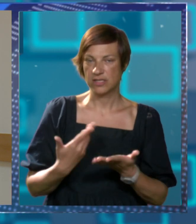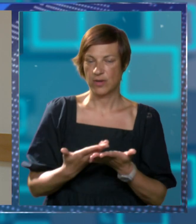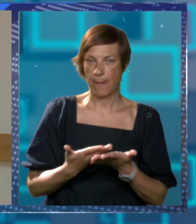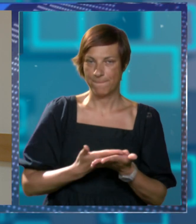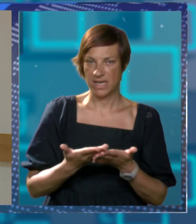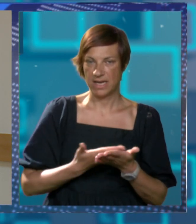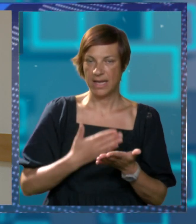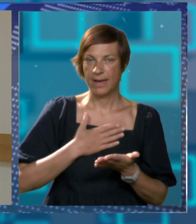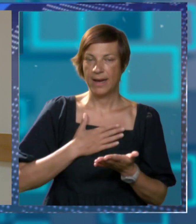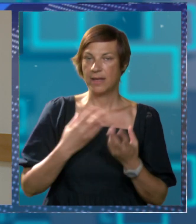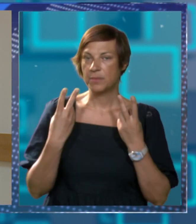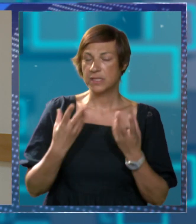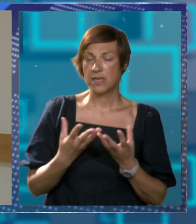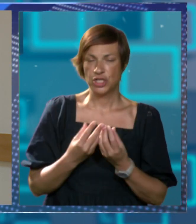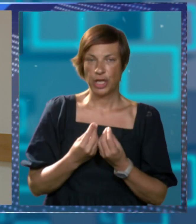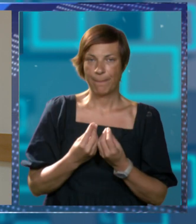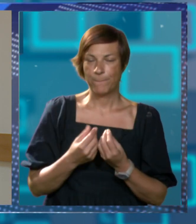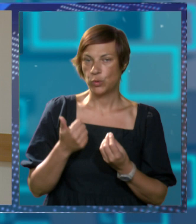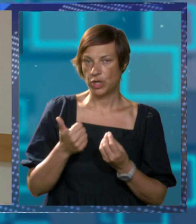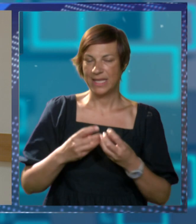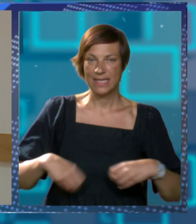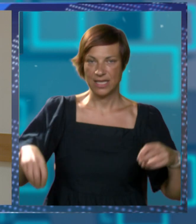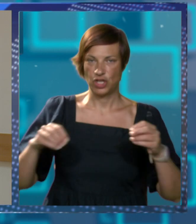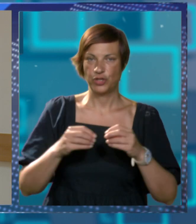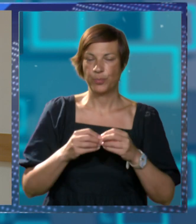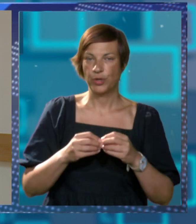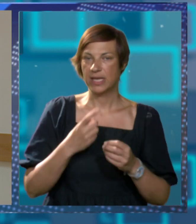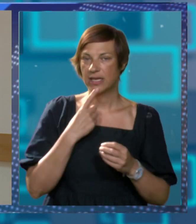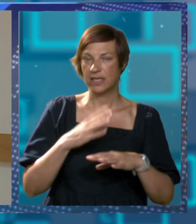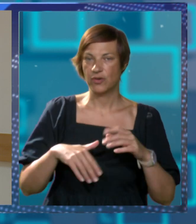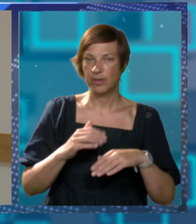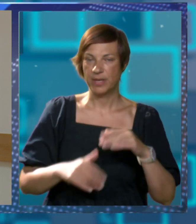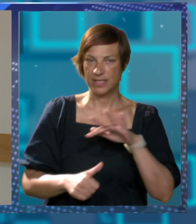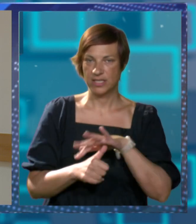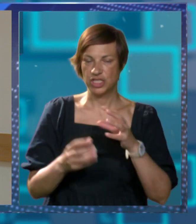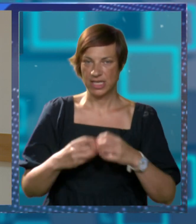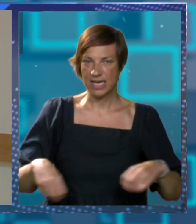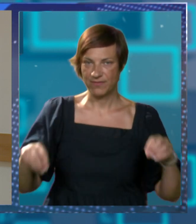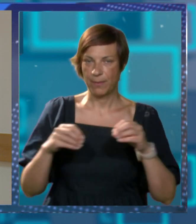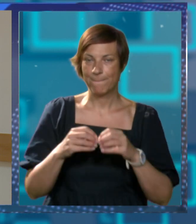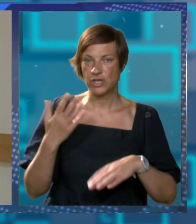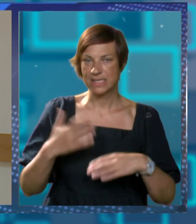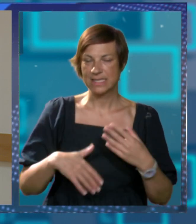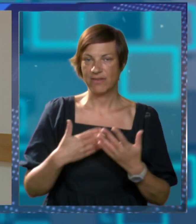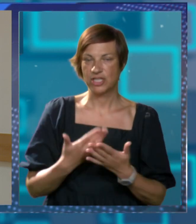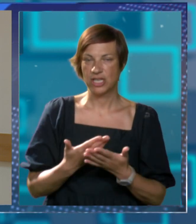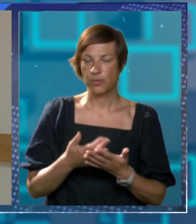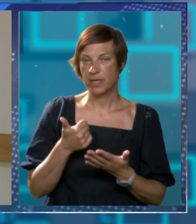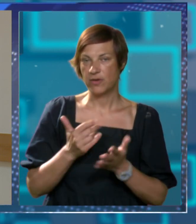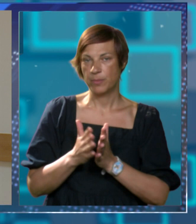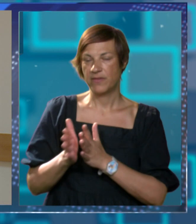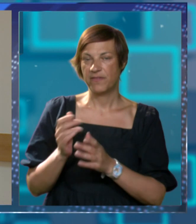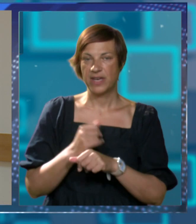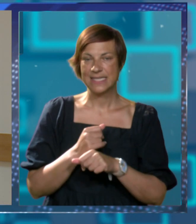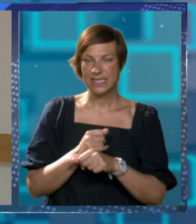tabularna isprava. Nama znači poprilično, s obzirom da je jedan od projekata koji je praktički glavni projekt je već i završen, to je upravo prva